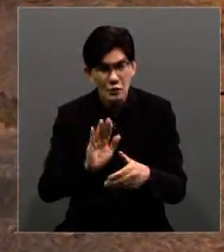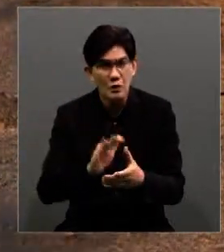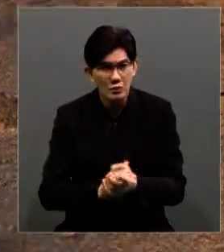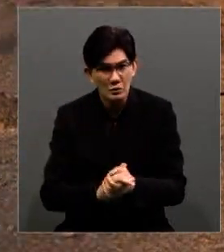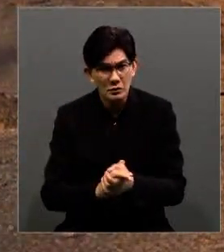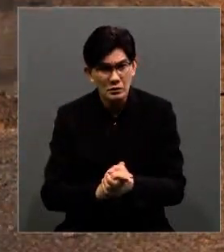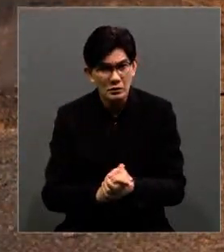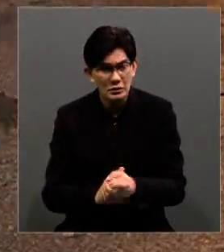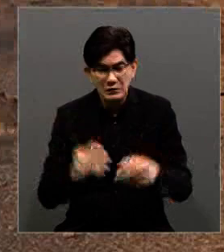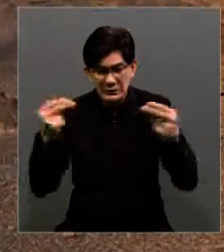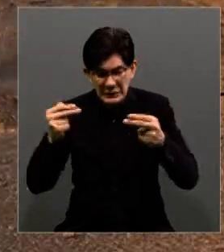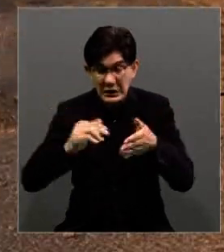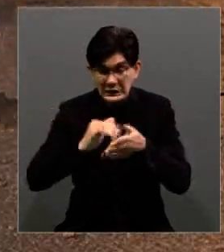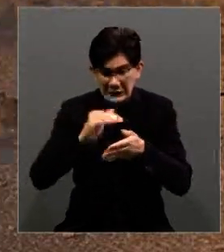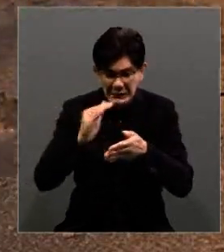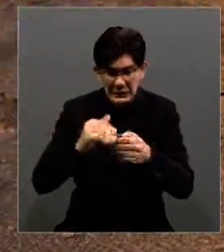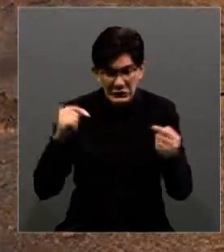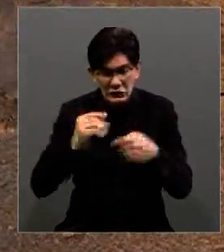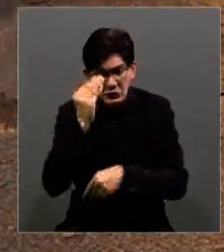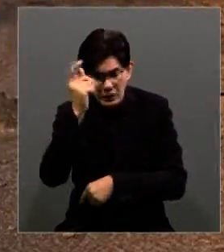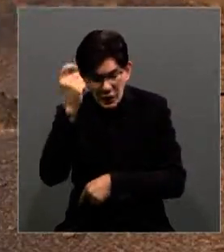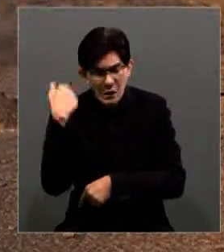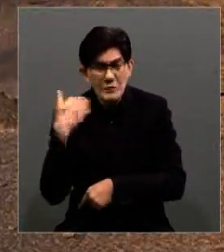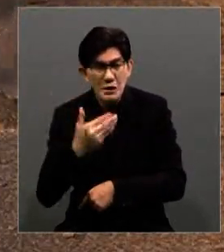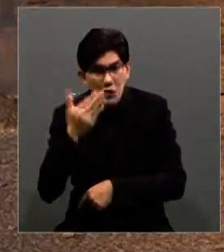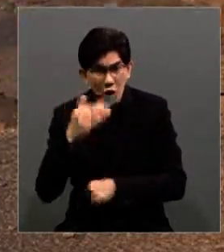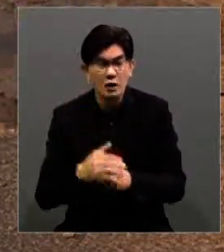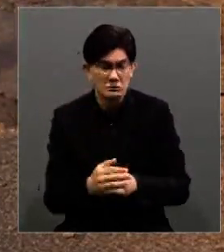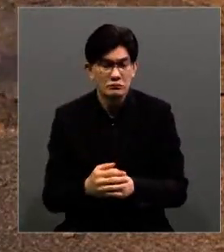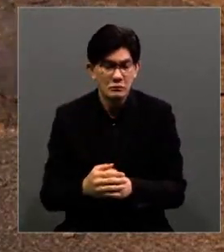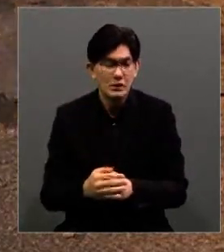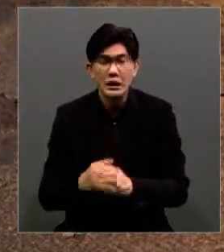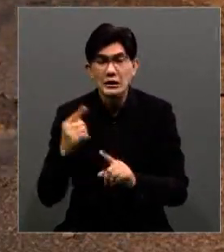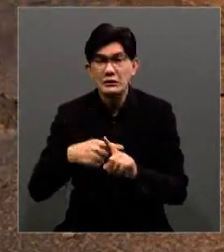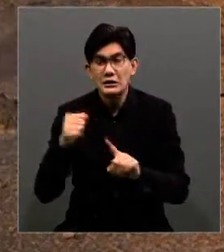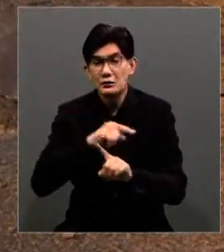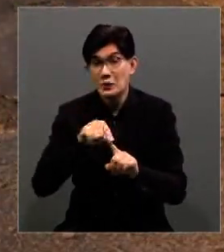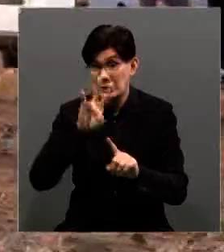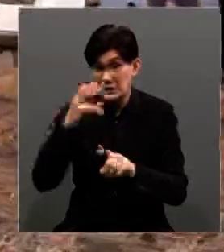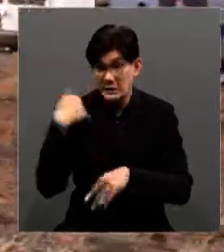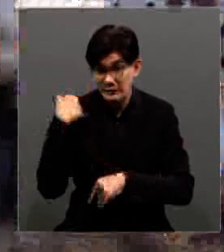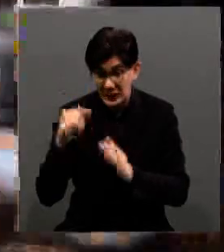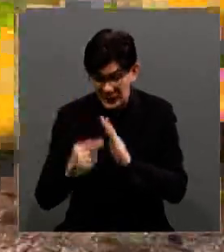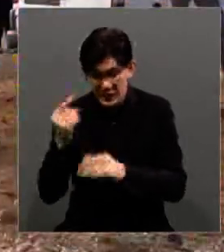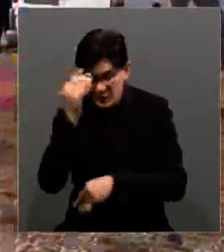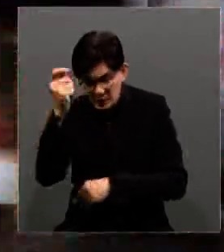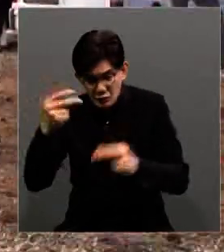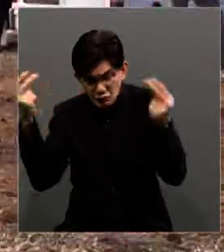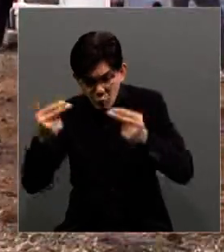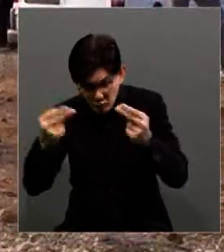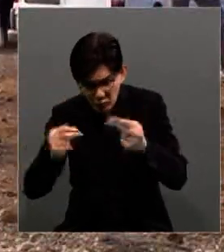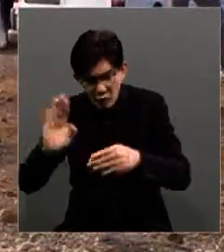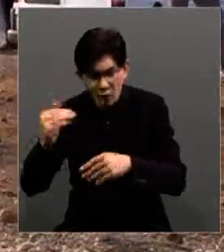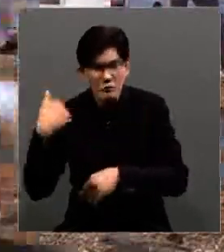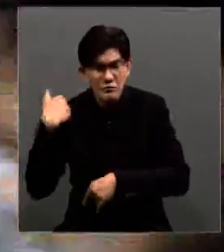ลอบโจมตีทางตอนเหนือของอิสราเอลเรื่อยมาตั้งแต่ 7ตุลาคมซึ่งก็เป็นวันที่อิสราอิสราเอลเปิดฉากตอบโต้กลุ่มฮามาสในฉนวน